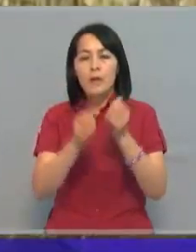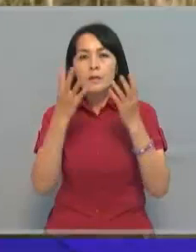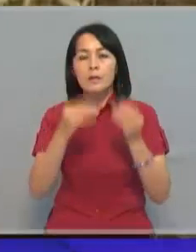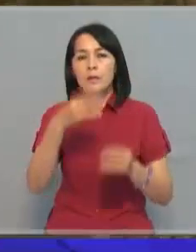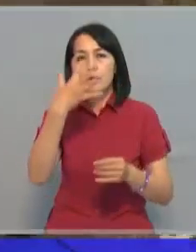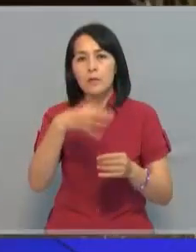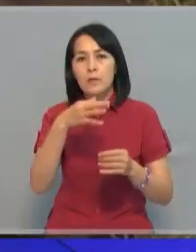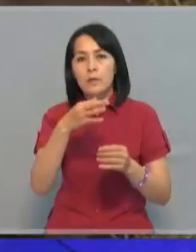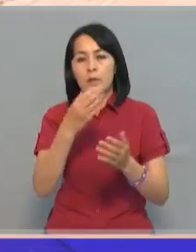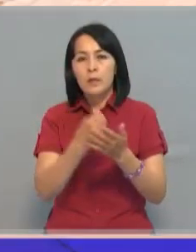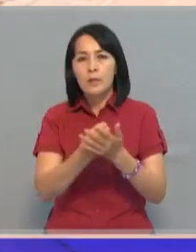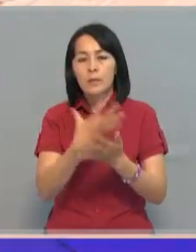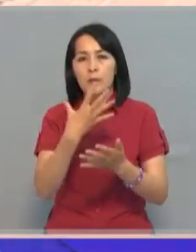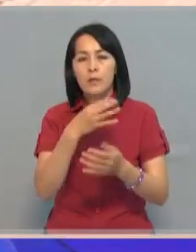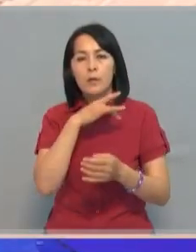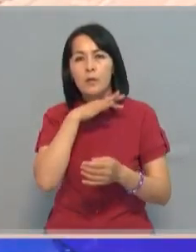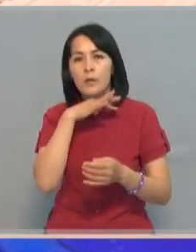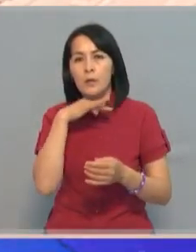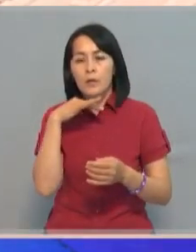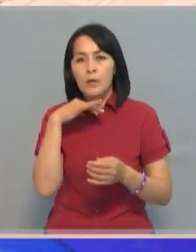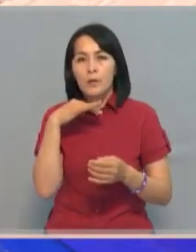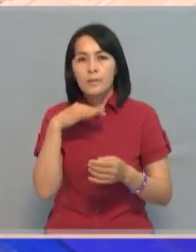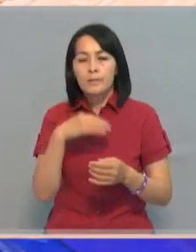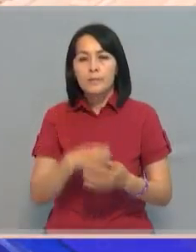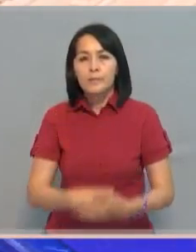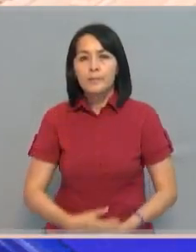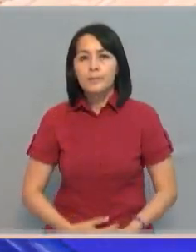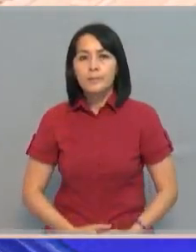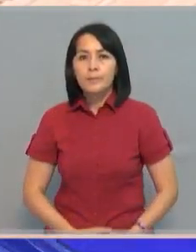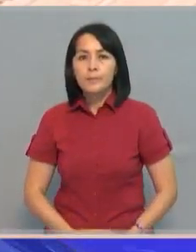отырмын сондай ғой. Талас болып отыр ғой, жұмысқа ошым.